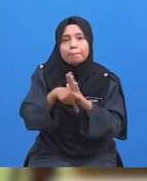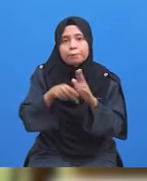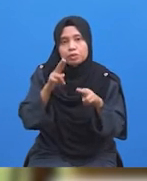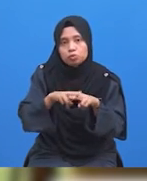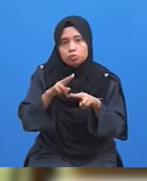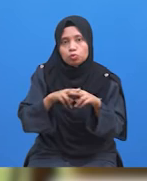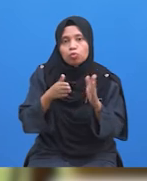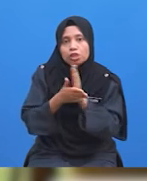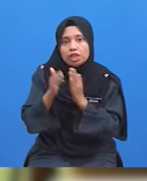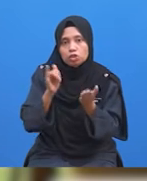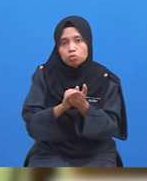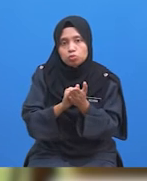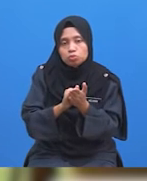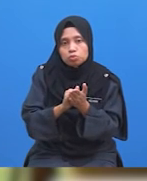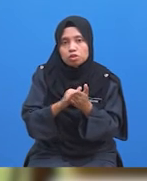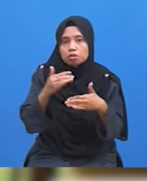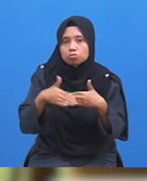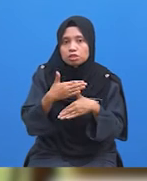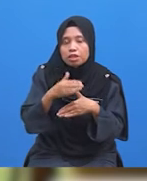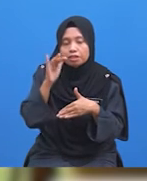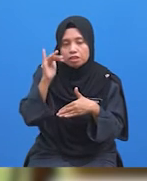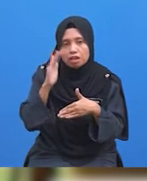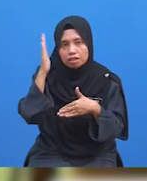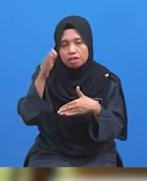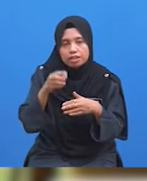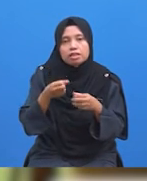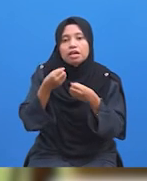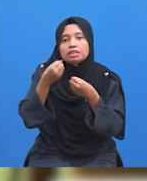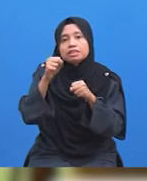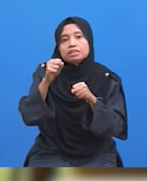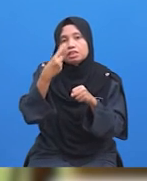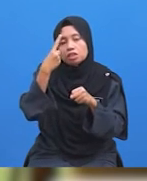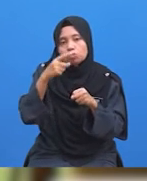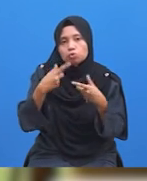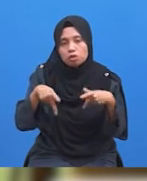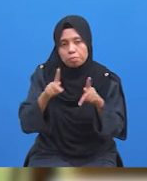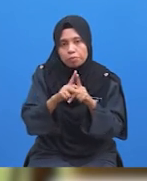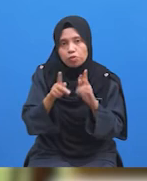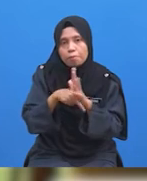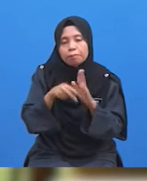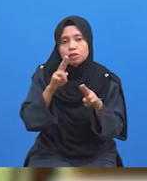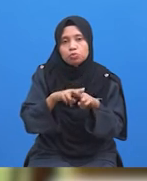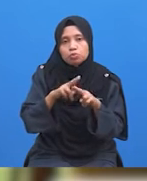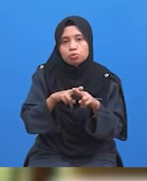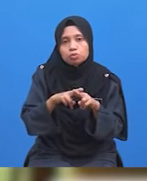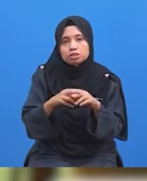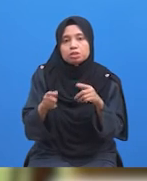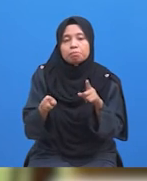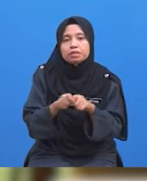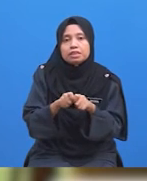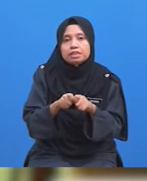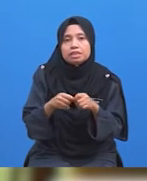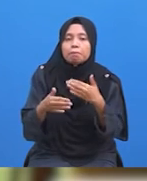oleh itu infrastruktur akan disediakan bagi memenuhi keperluan penduduk seperti kemudahan